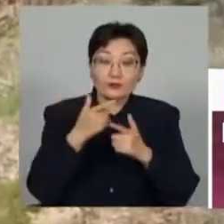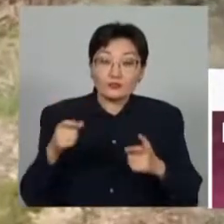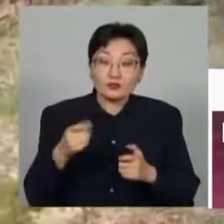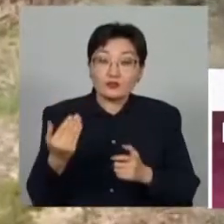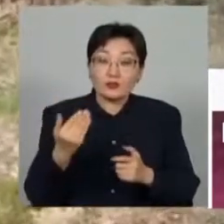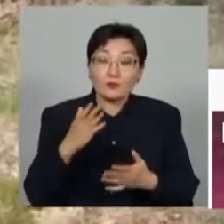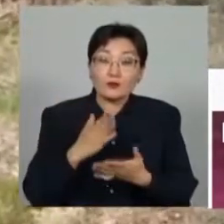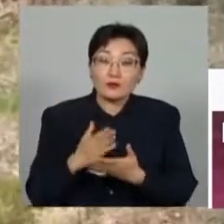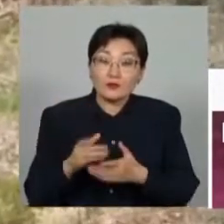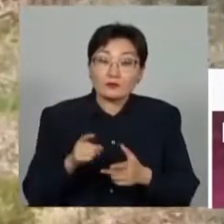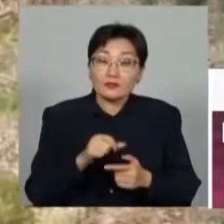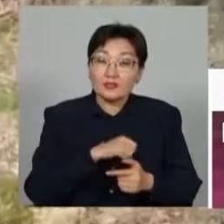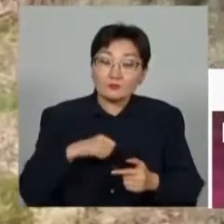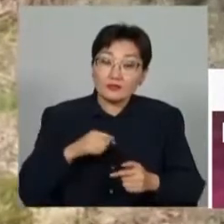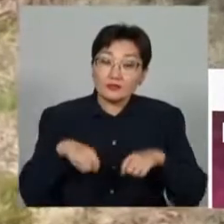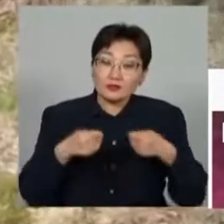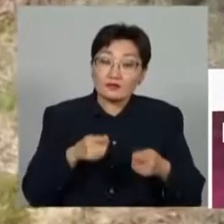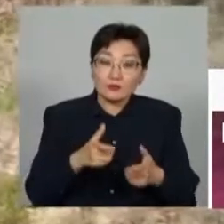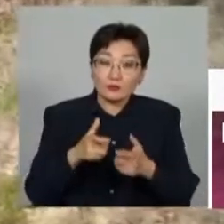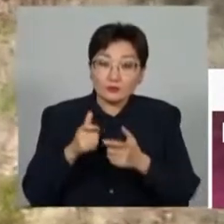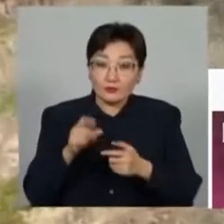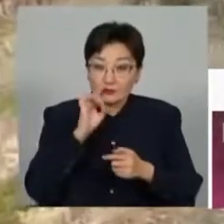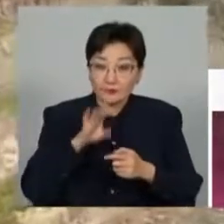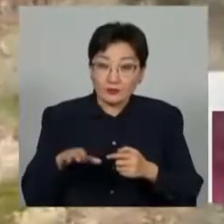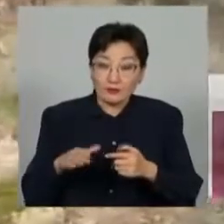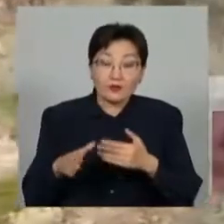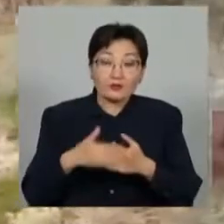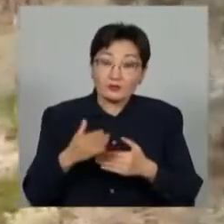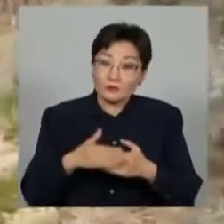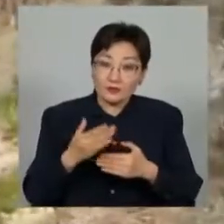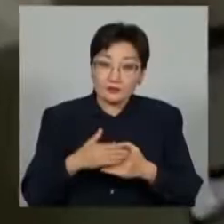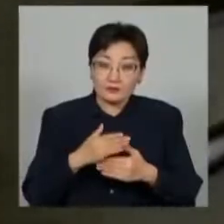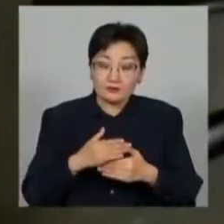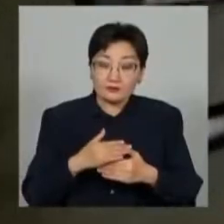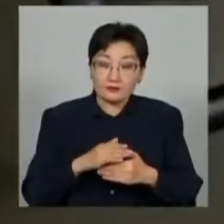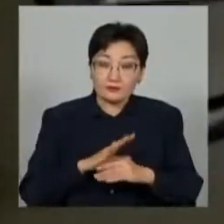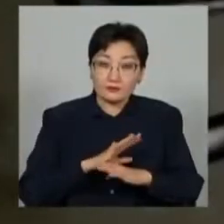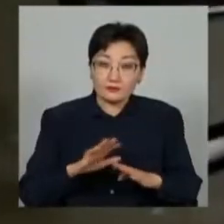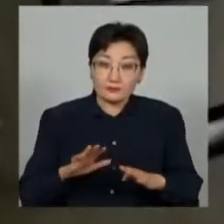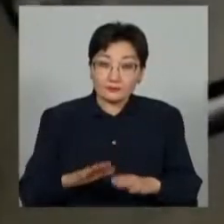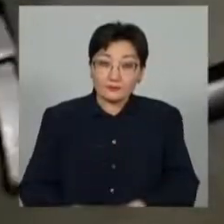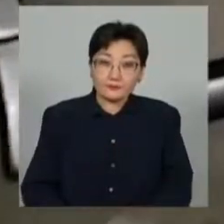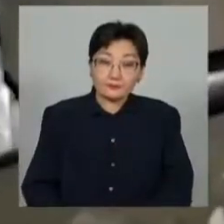их расположении или добровольно сдавшее полиции, не будет привлекаться к уголовной и административной ответственности.